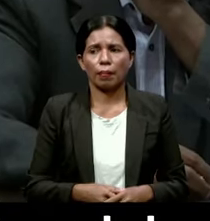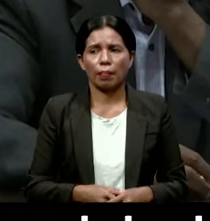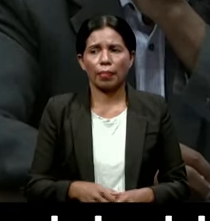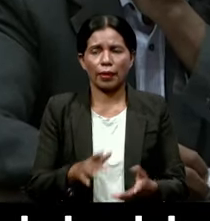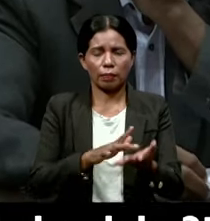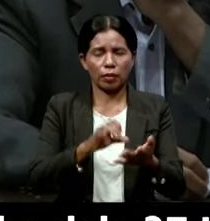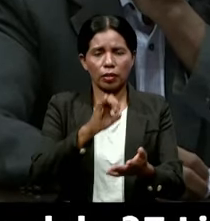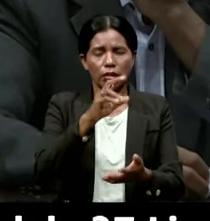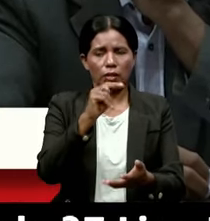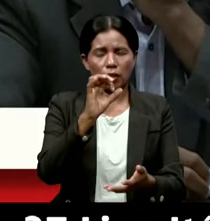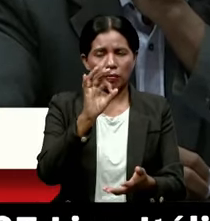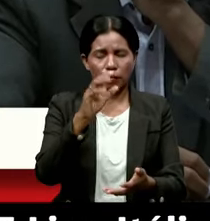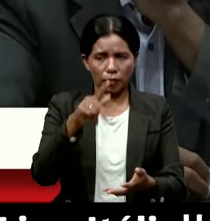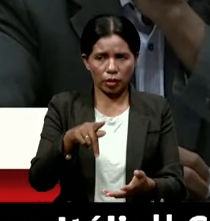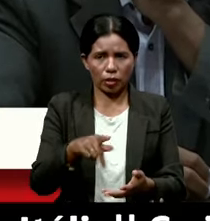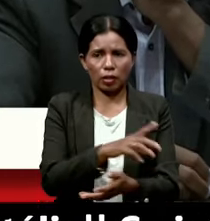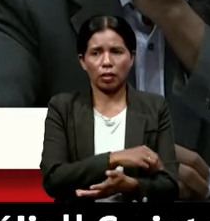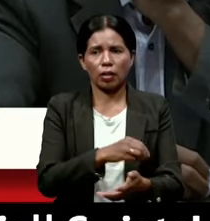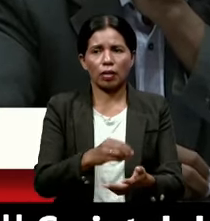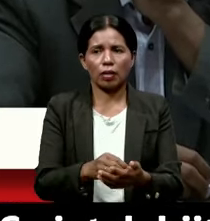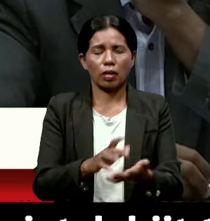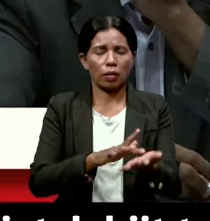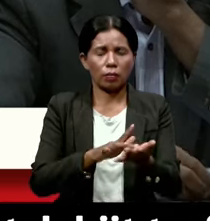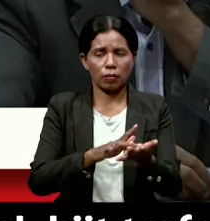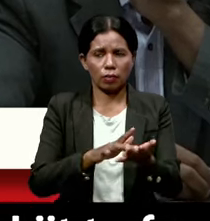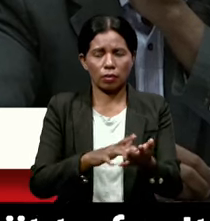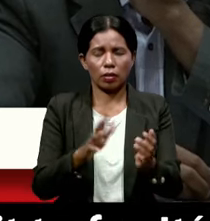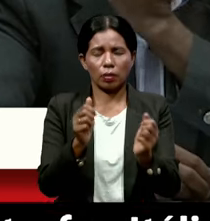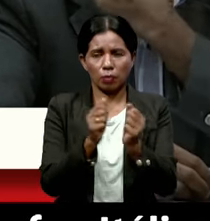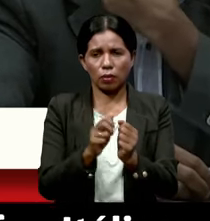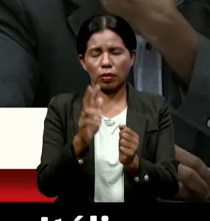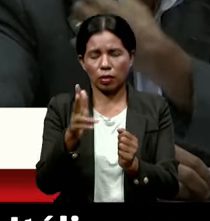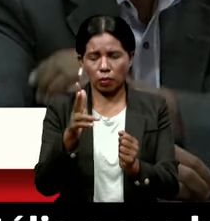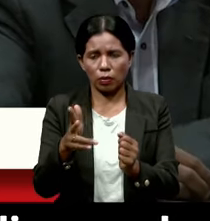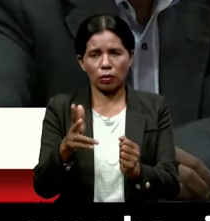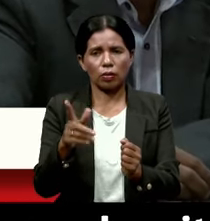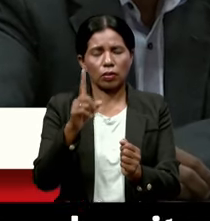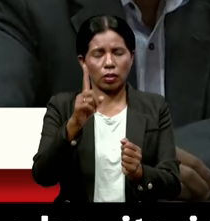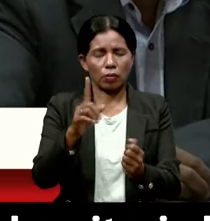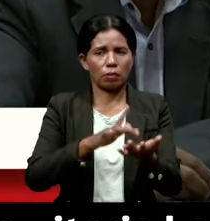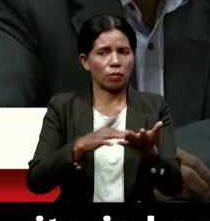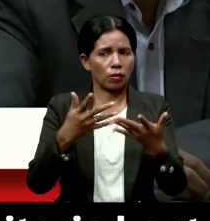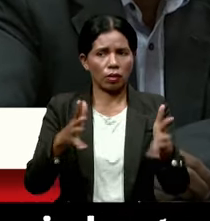INFPM aproximadamente Stock out aimoru 31%. Stock out tirani